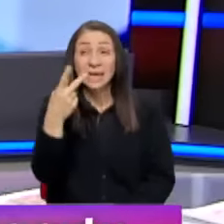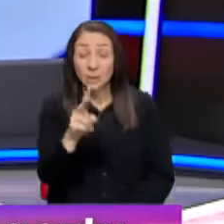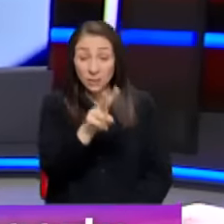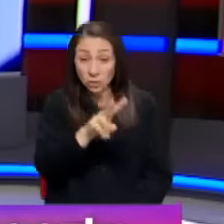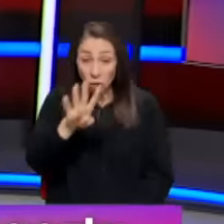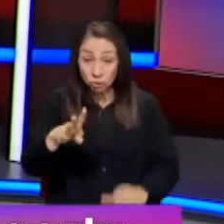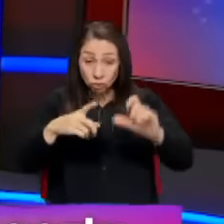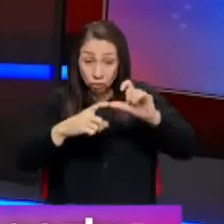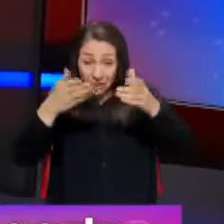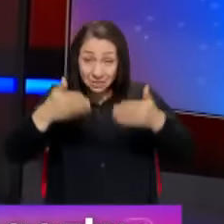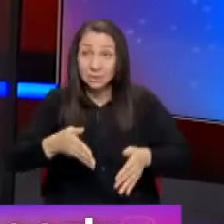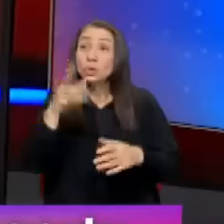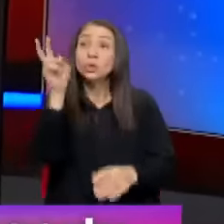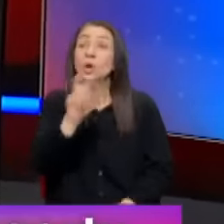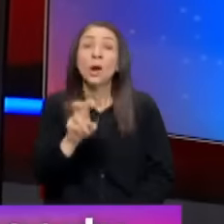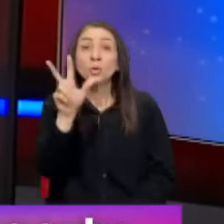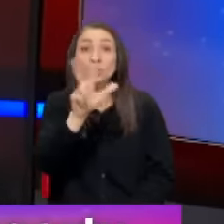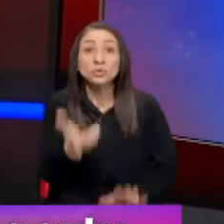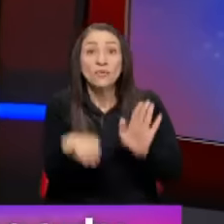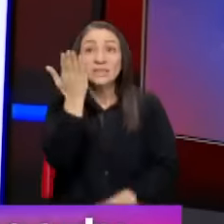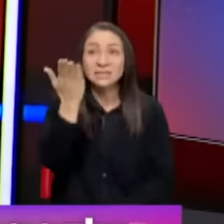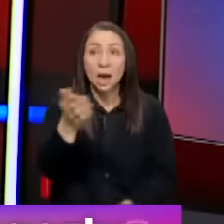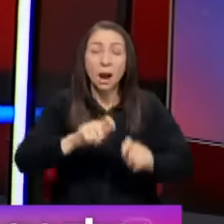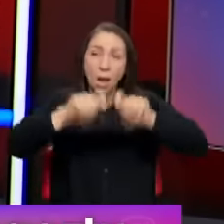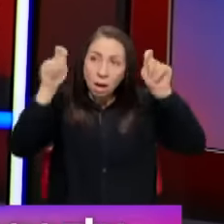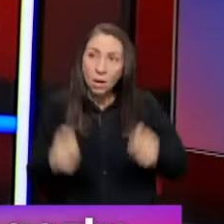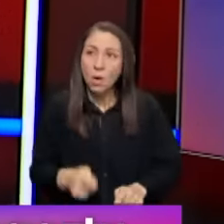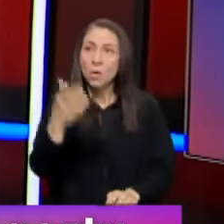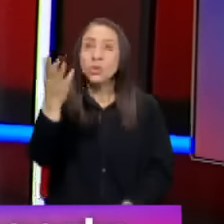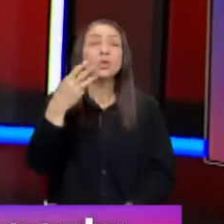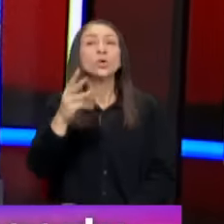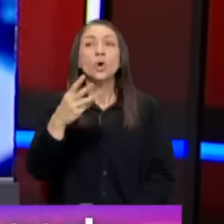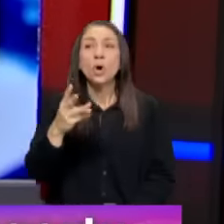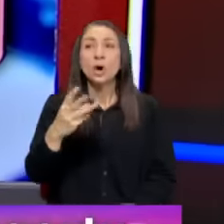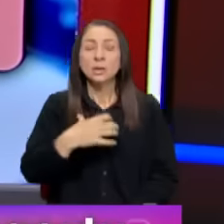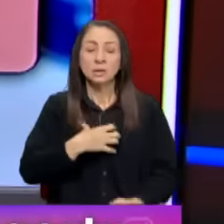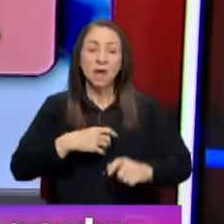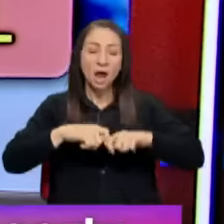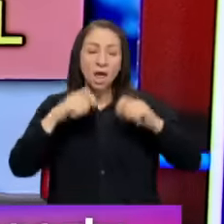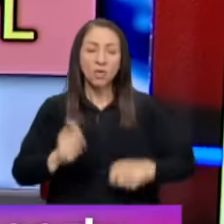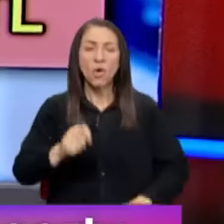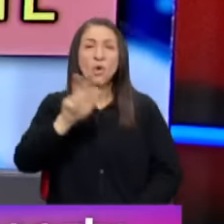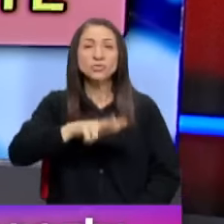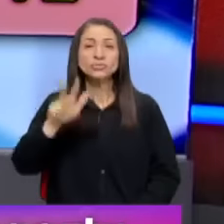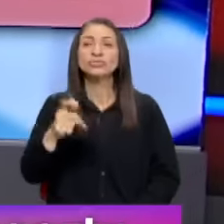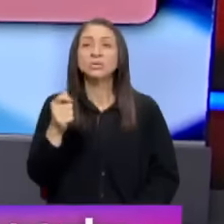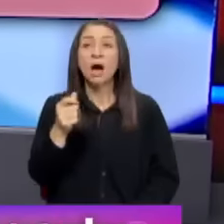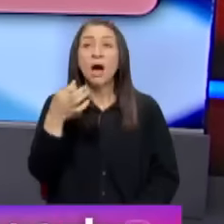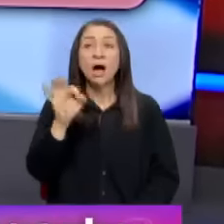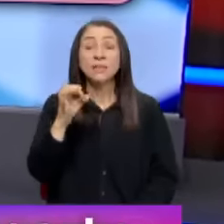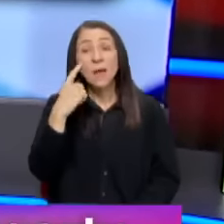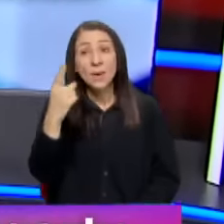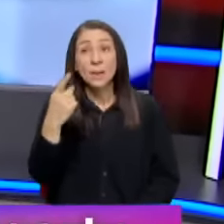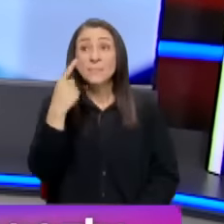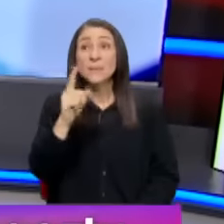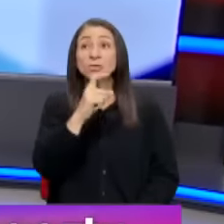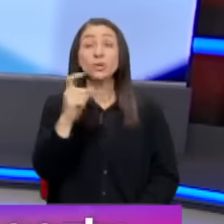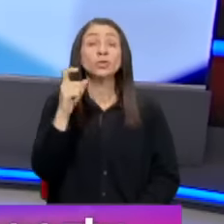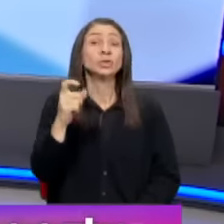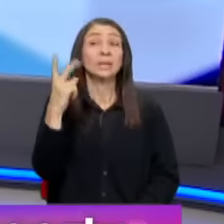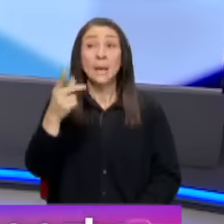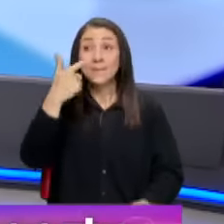bugün dolar 30 lirayı aştı. Rekor seviyelerde. Euro kendi rekorunu kırıyor her gün. Altına da bakın, benzine